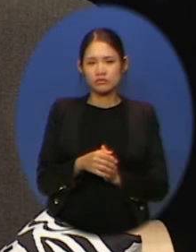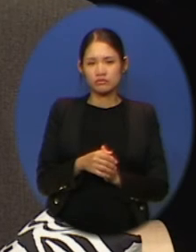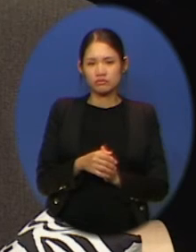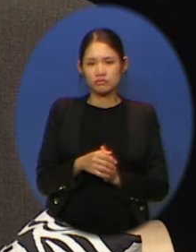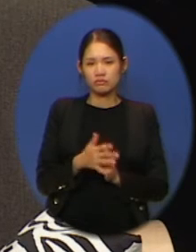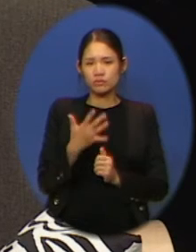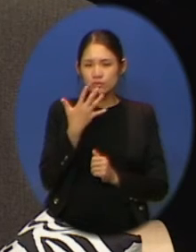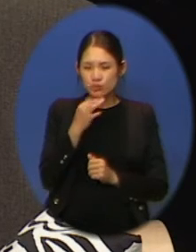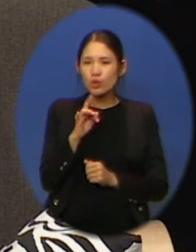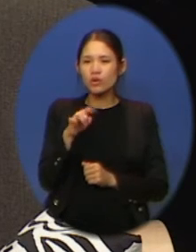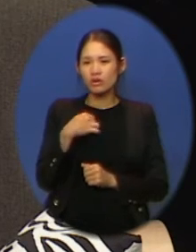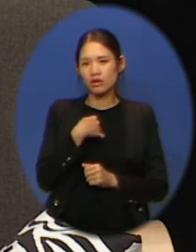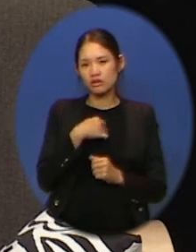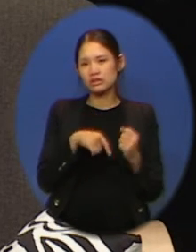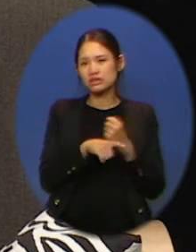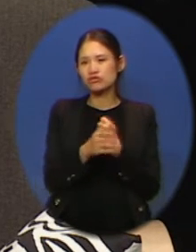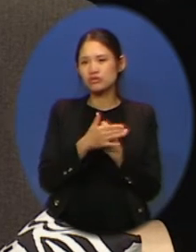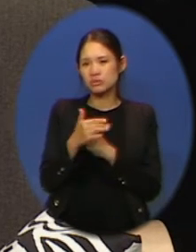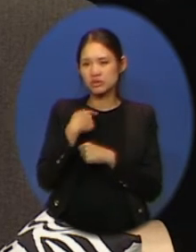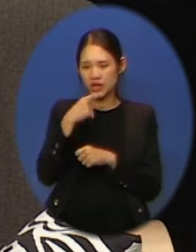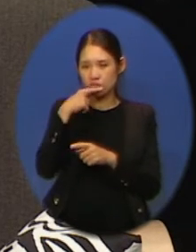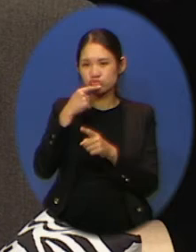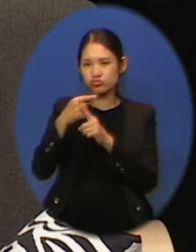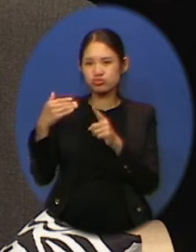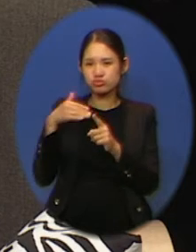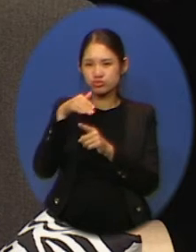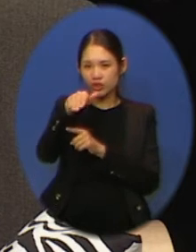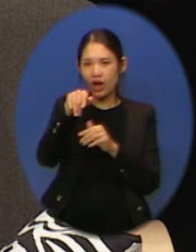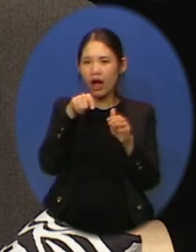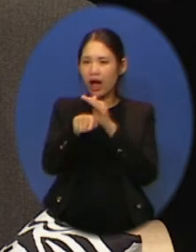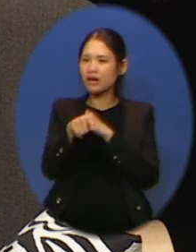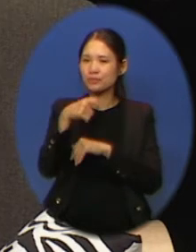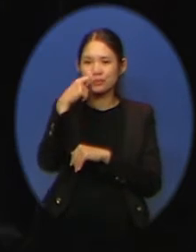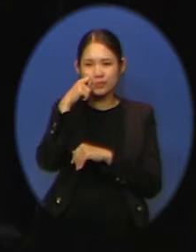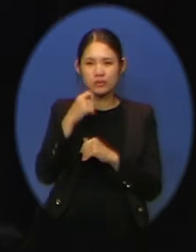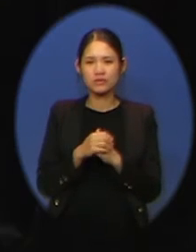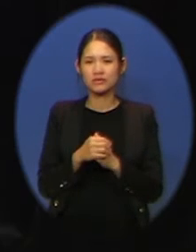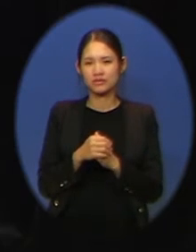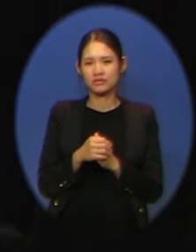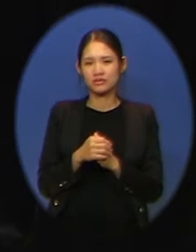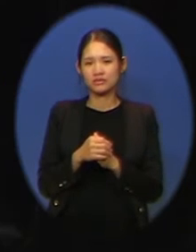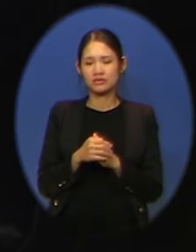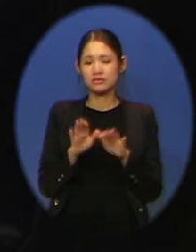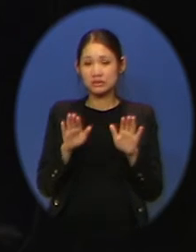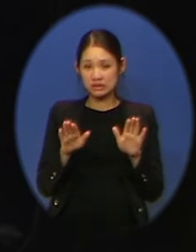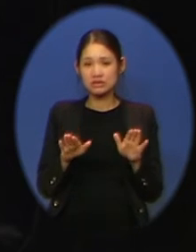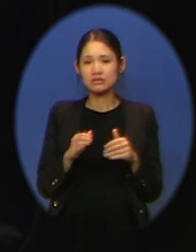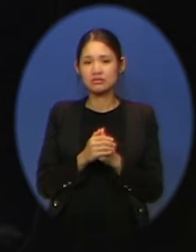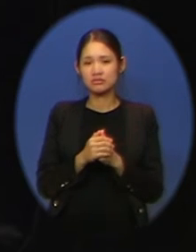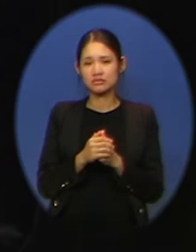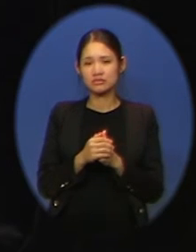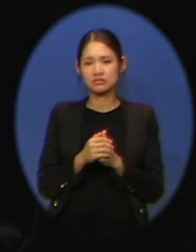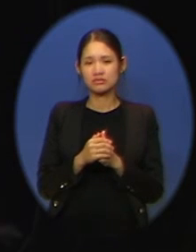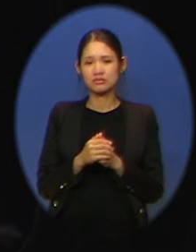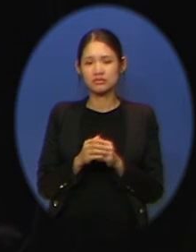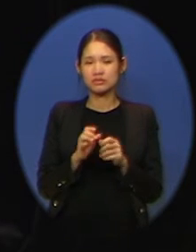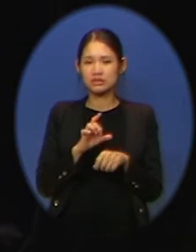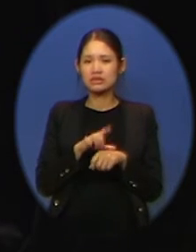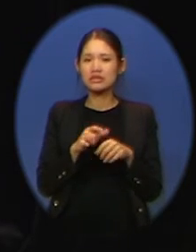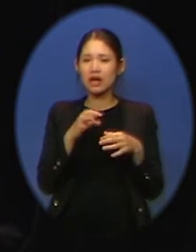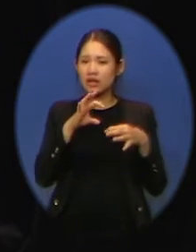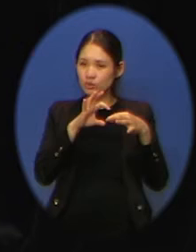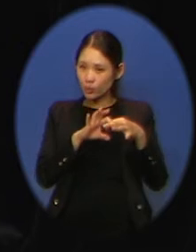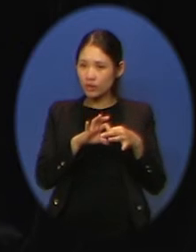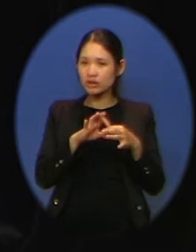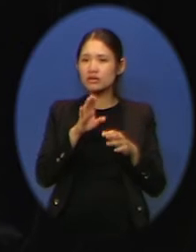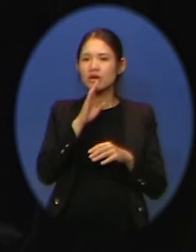때문에 좀 북한을 못 가지만은 네. 자 그러면 이 시간에 네. 이 시간에 정말 그 동안은